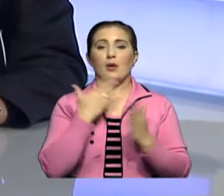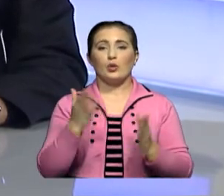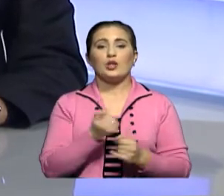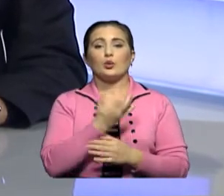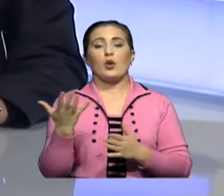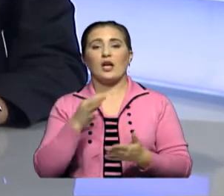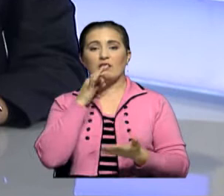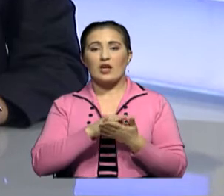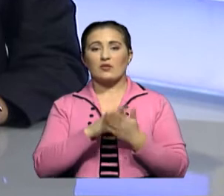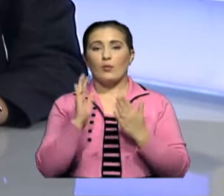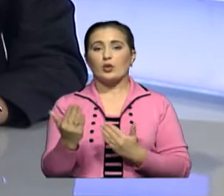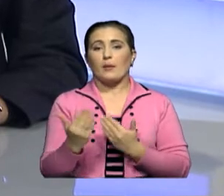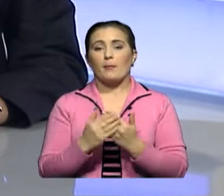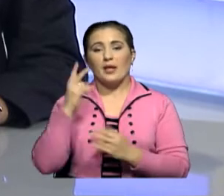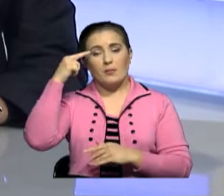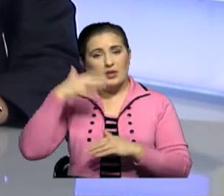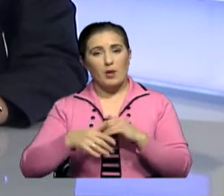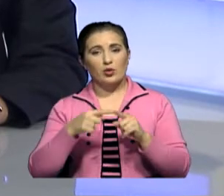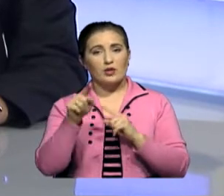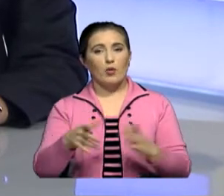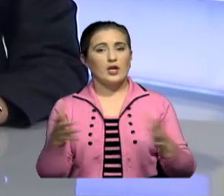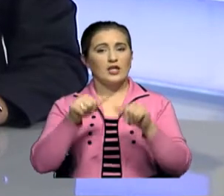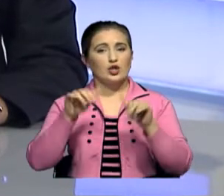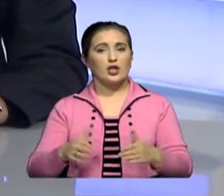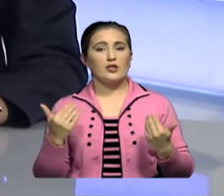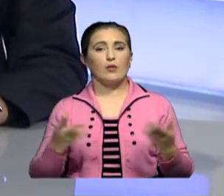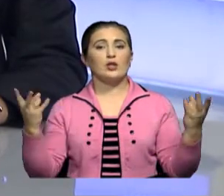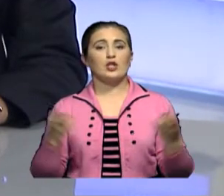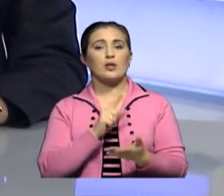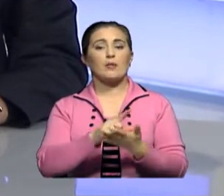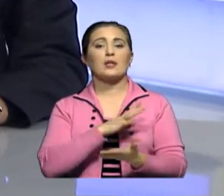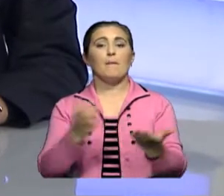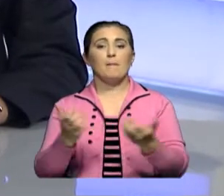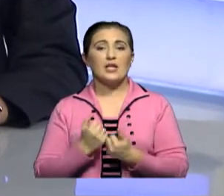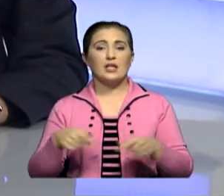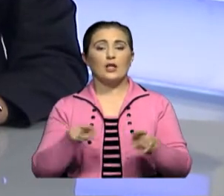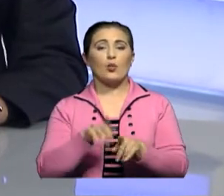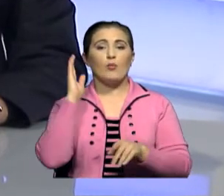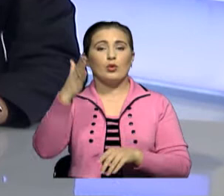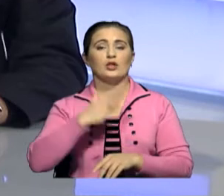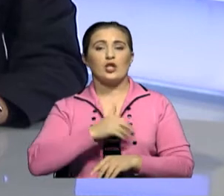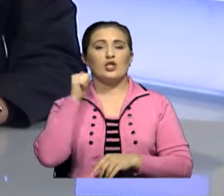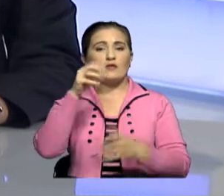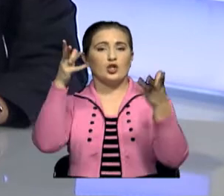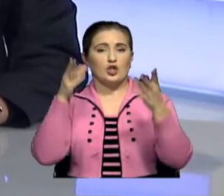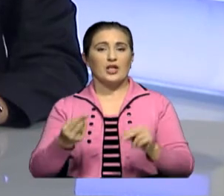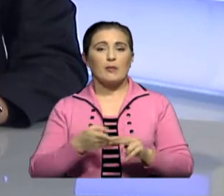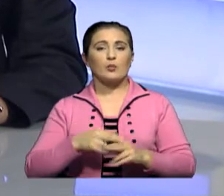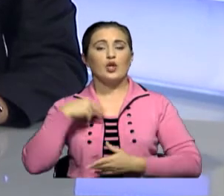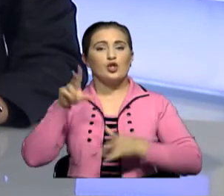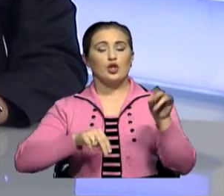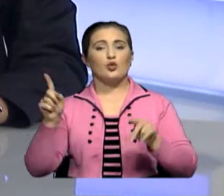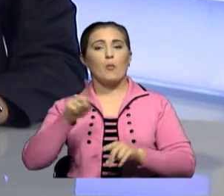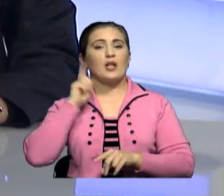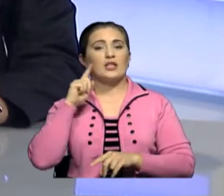будем приходить и к пониманию того какие решения сегодня должны быть приняты такой и будет наш завтрашний день поэтому я считаю что